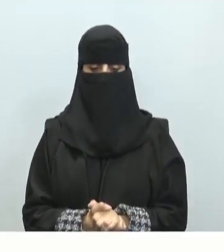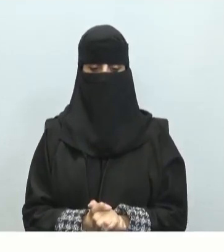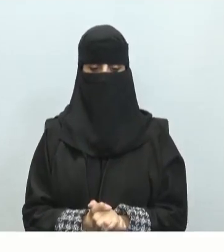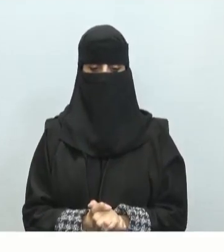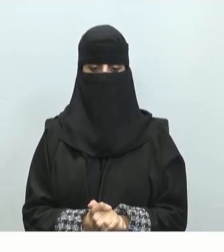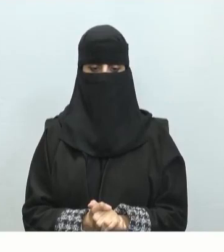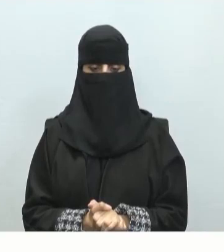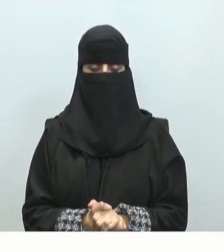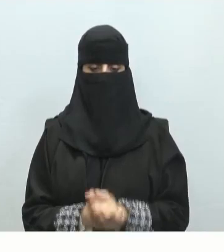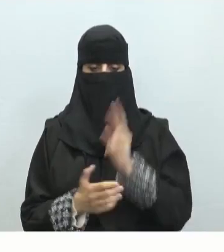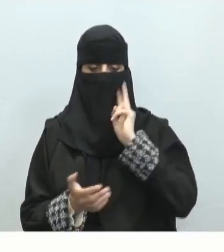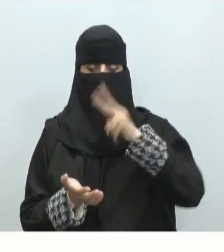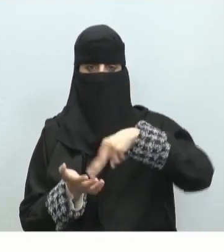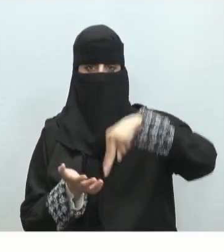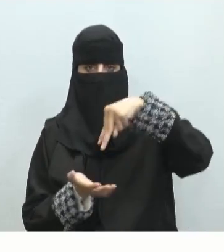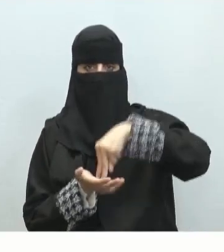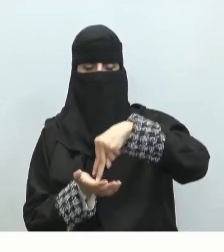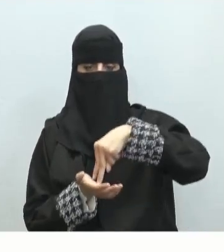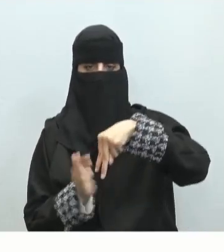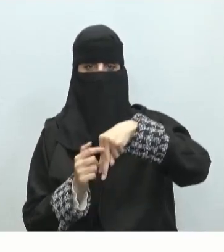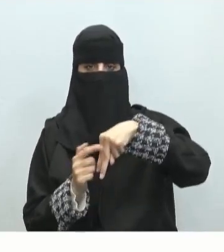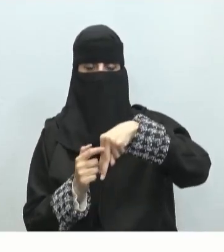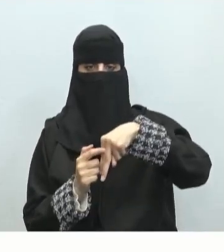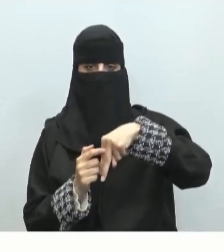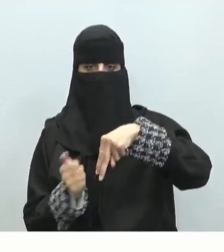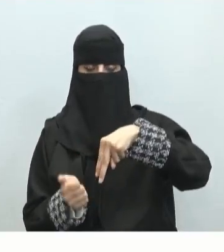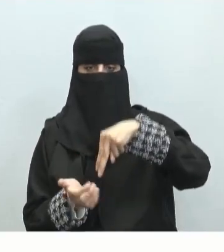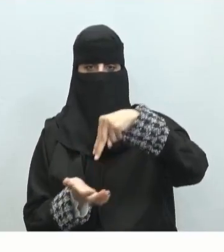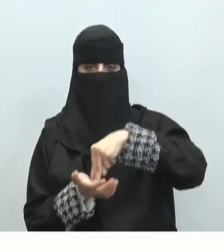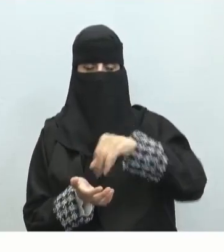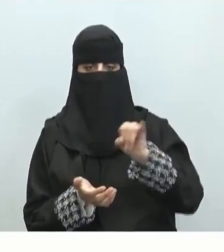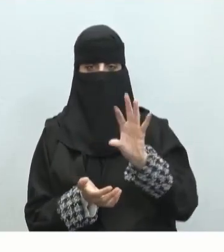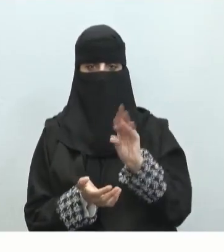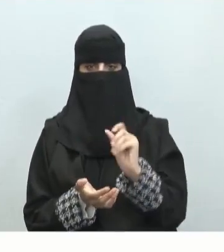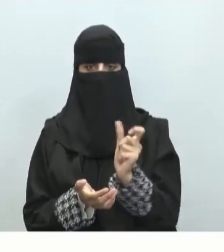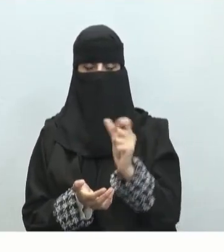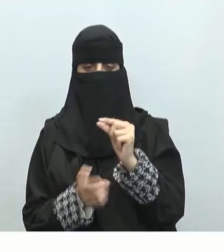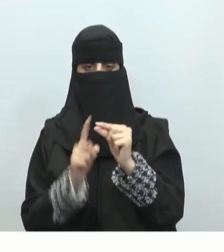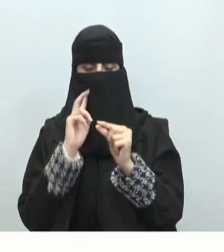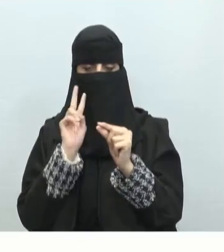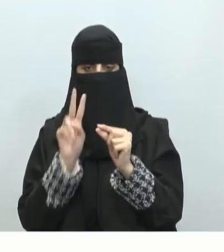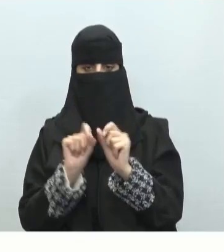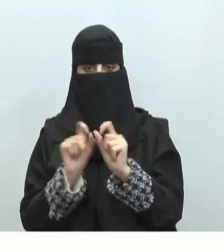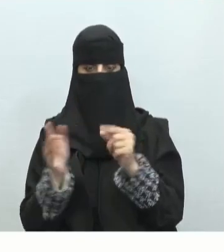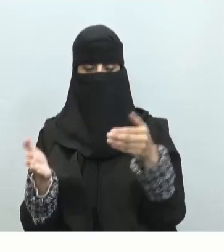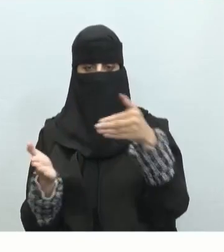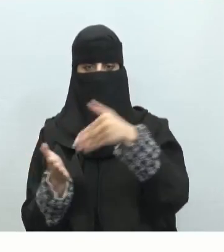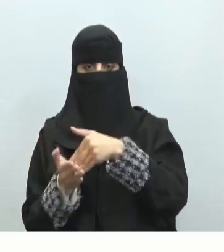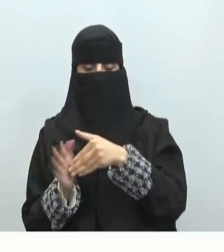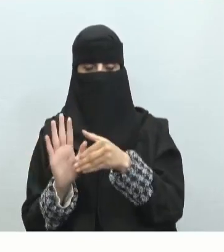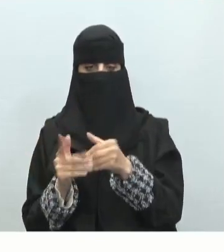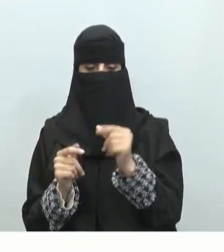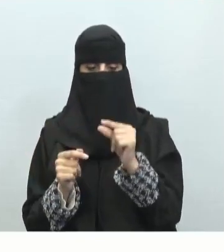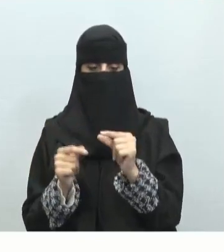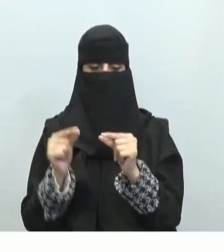فيكم وقف مهند مهند اخر الاسم احسنتم